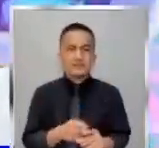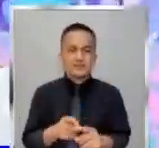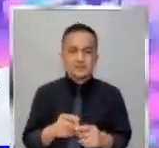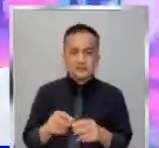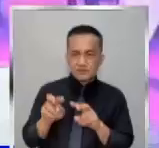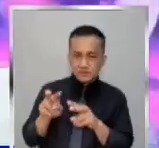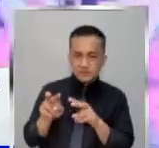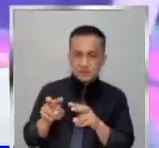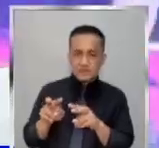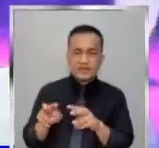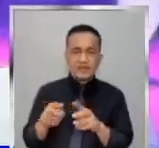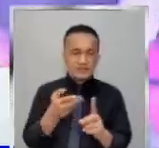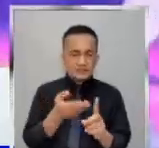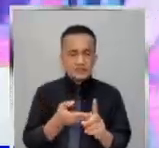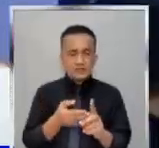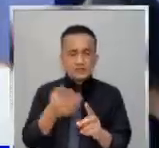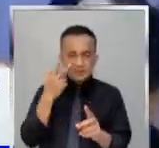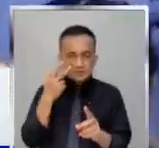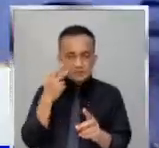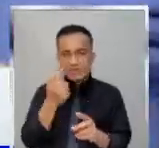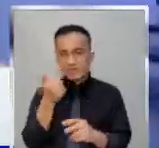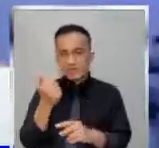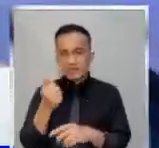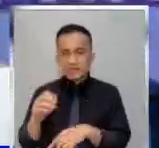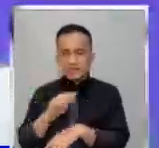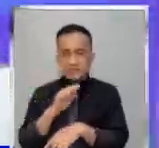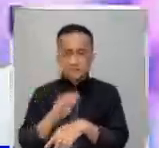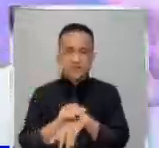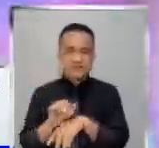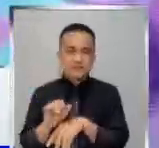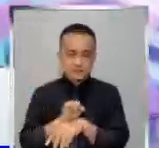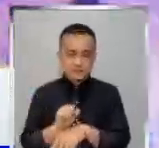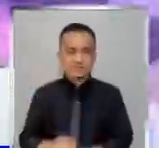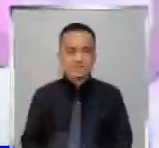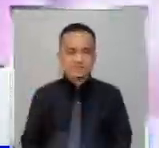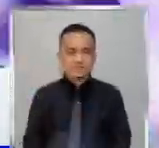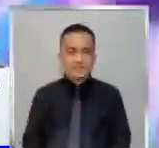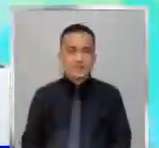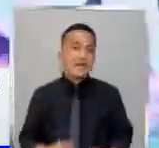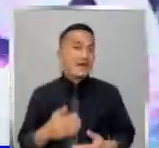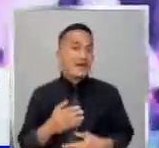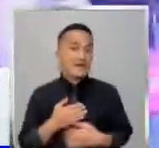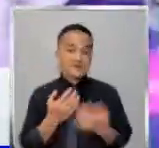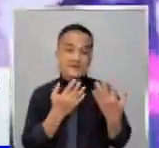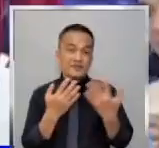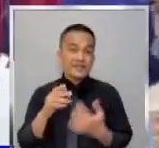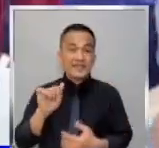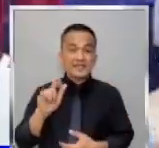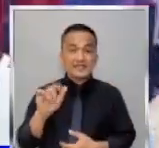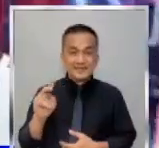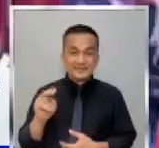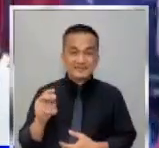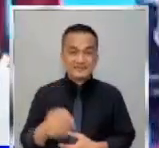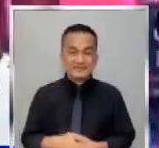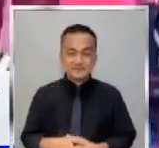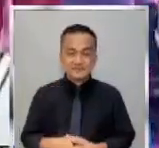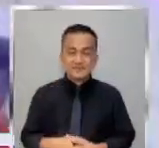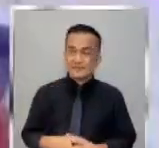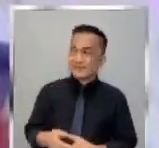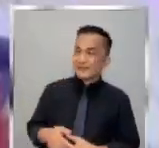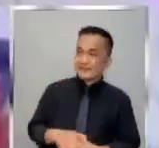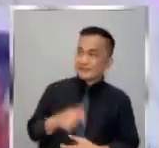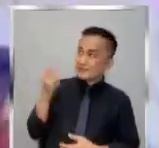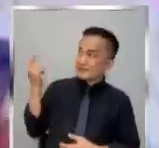multimedia star na ma-explore ang other fields sa industry. Happy birthday, Alden! Ang dami kong na-accomplish in terms